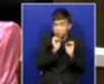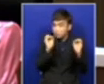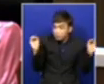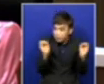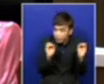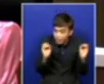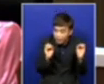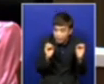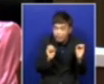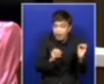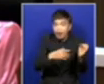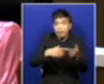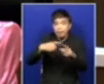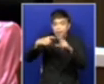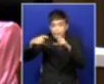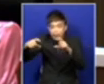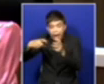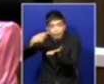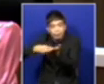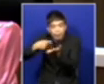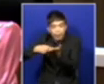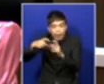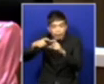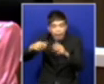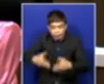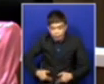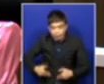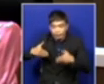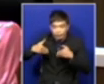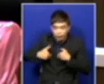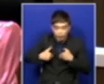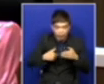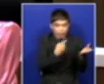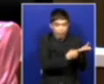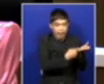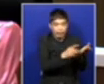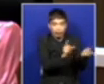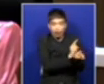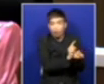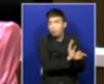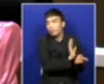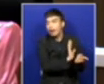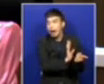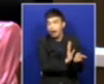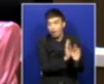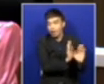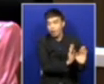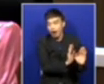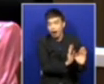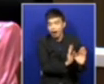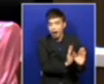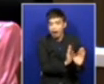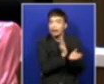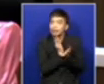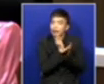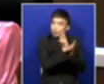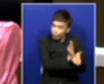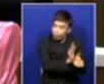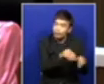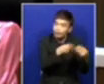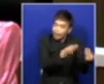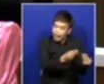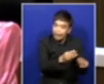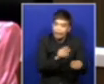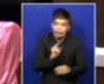ประกันสุขภาพไปกันประกันชีวิตที่เหลือก็ให้คนที่เขาไม่มีสตังค์ไปใช้เป็นบุญครับเป็นการทำบุญของท่านครับ